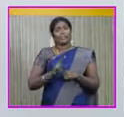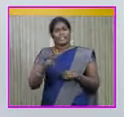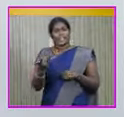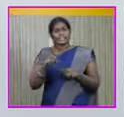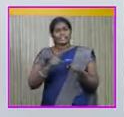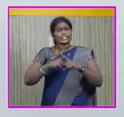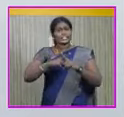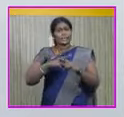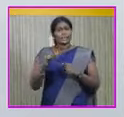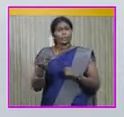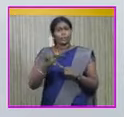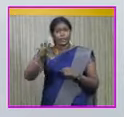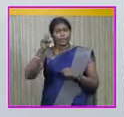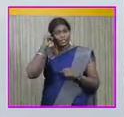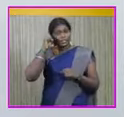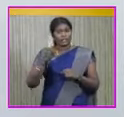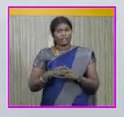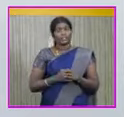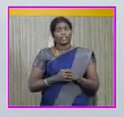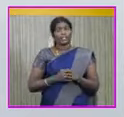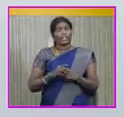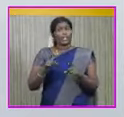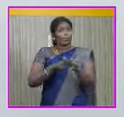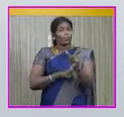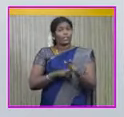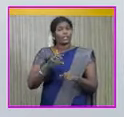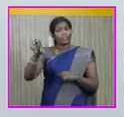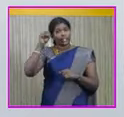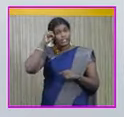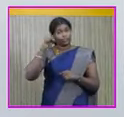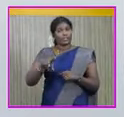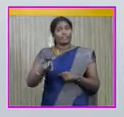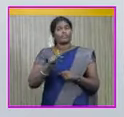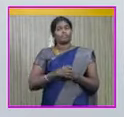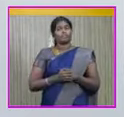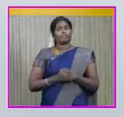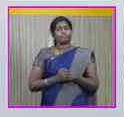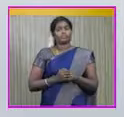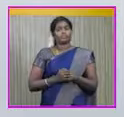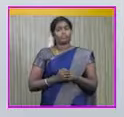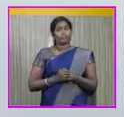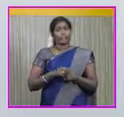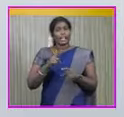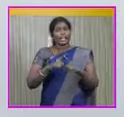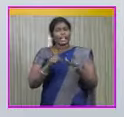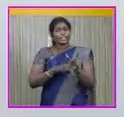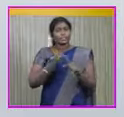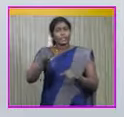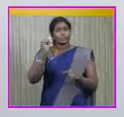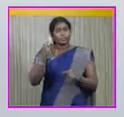அப்படின்ற கண்டறிய வேண்டிய ஒரு டேம், ஒய் அப்படின்ற ஒரு கண்டறிய வேண்டிய டேம் இருக்குது. எப்படி நம்ம இந்த எக்ஸையும் ஒய்யையும்